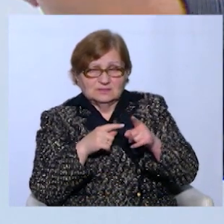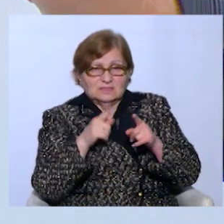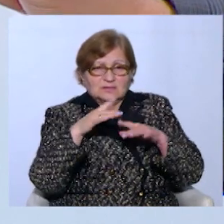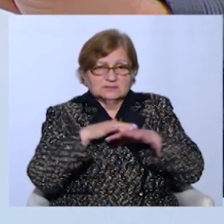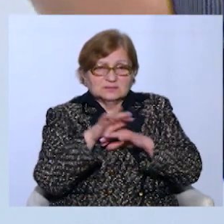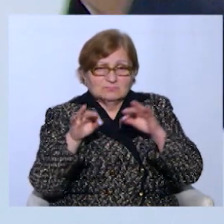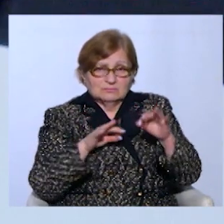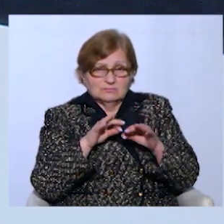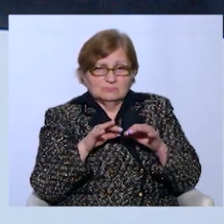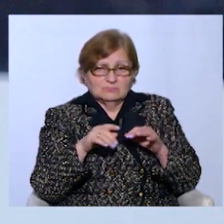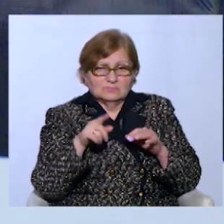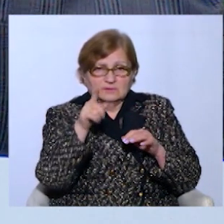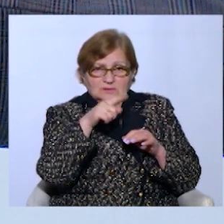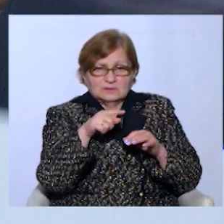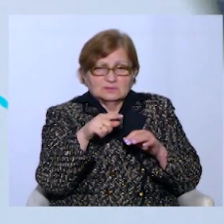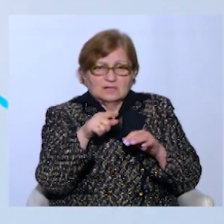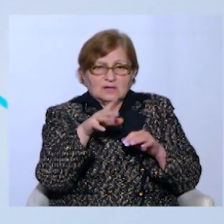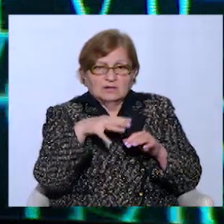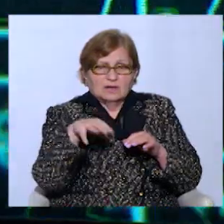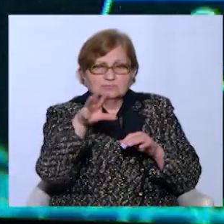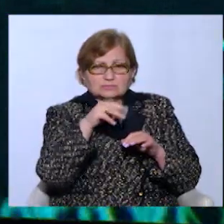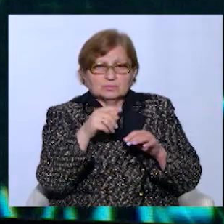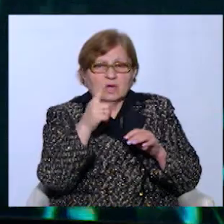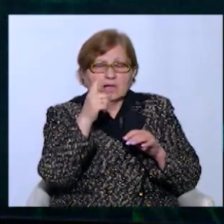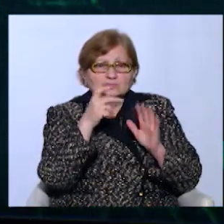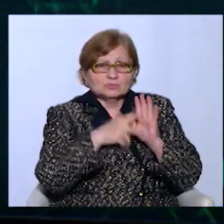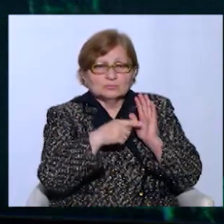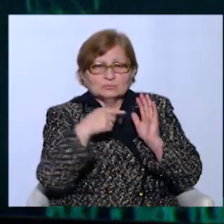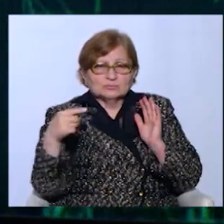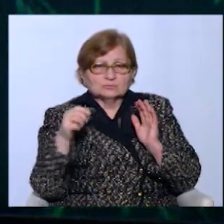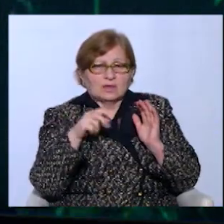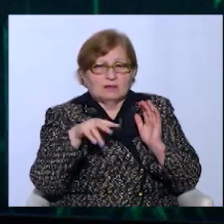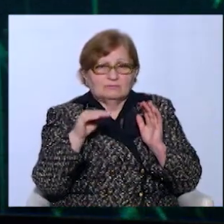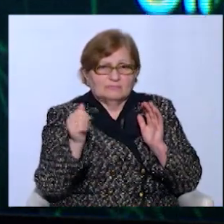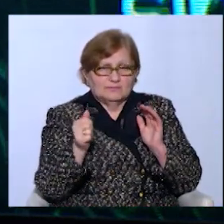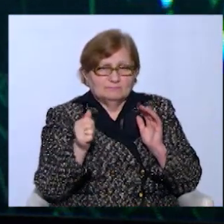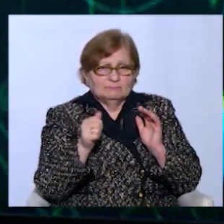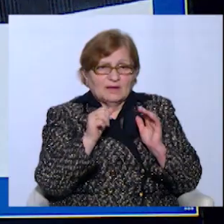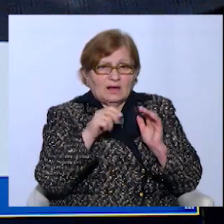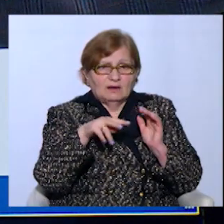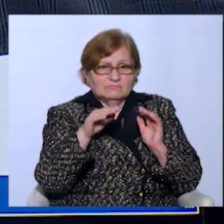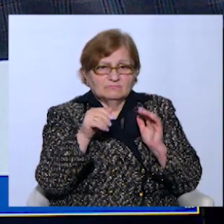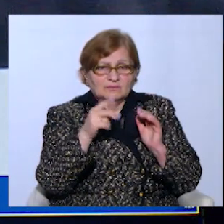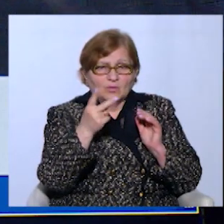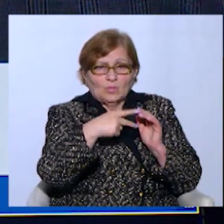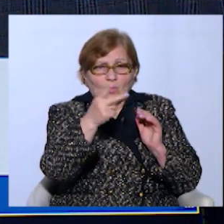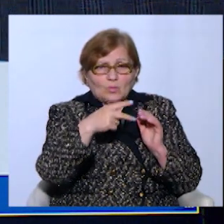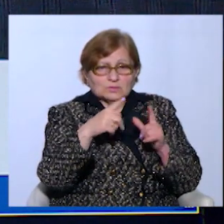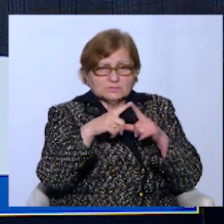ტრიგონომეტრიული ფუნქციები, აი ეს კუთხე გამოდის 180 მინუს ალფა. ეხლა ნახეთ, დავაკვირდით, რადგან ეს არის ალფა, ეს ორი